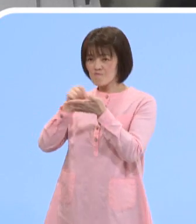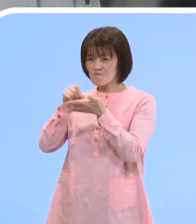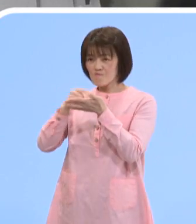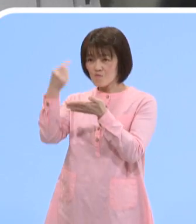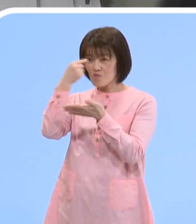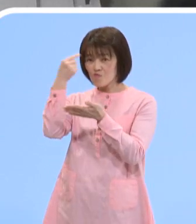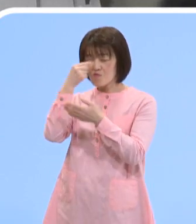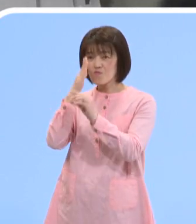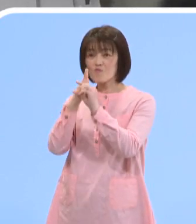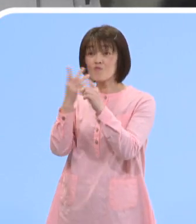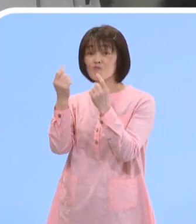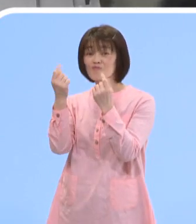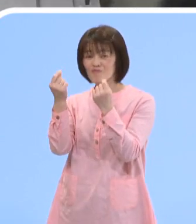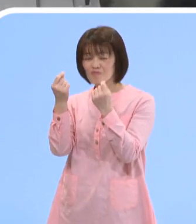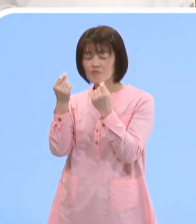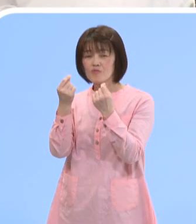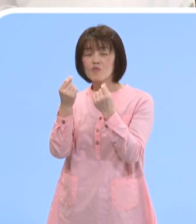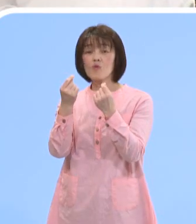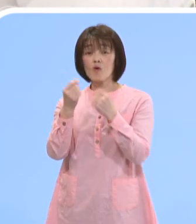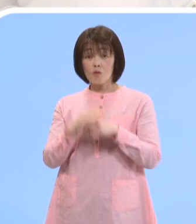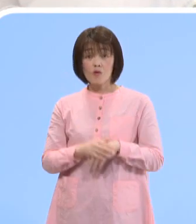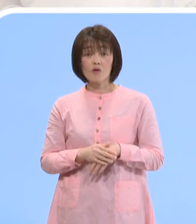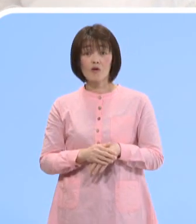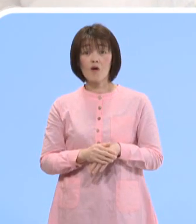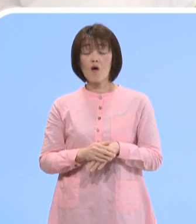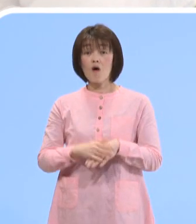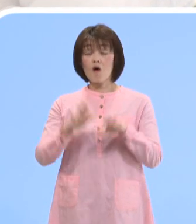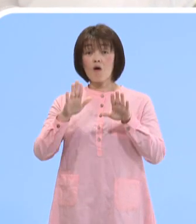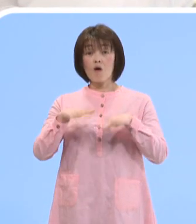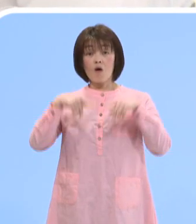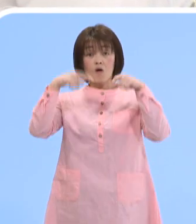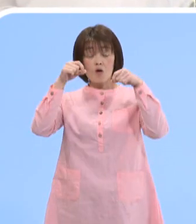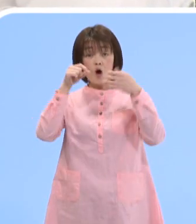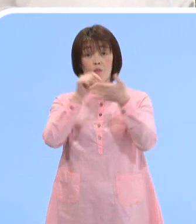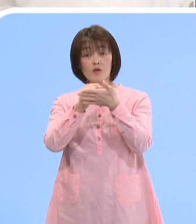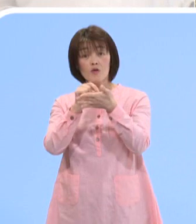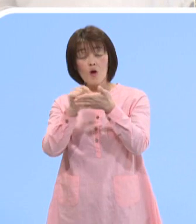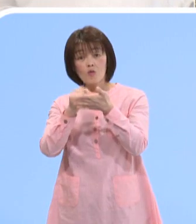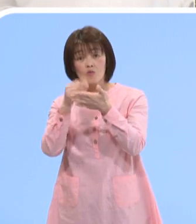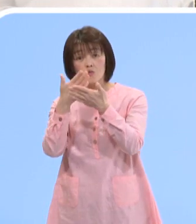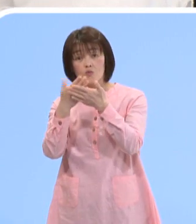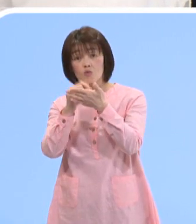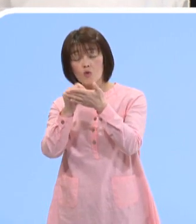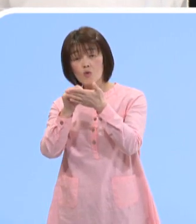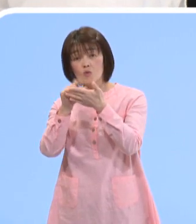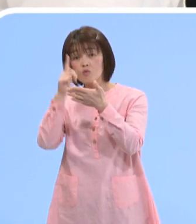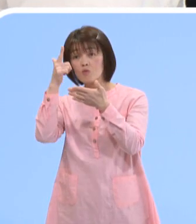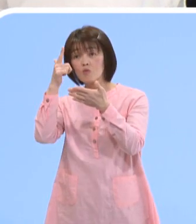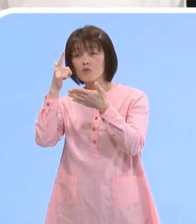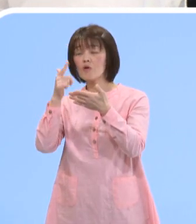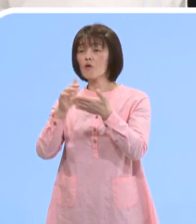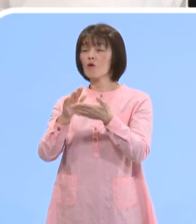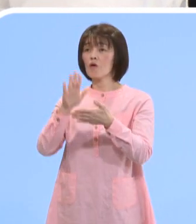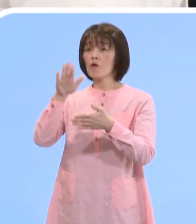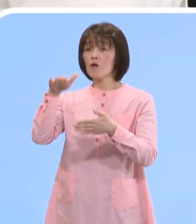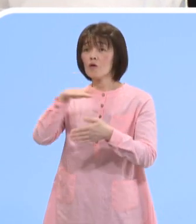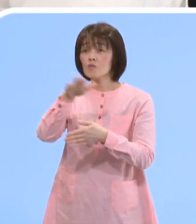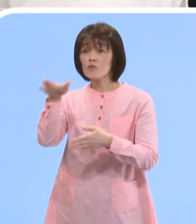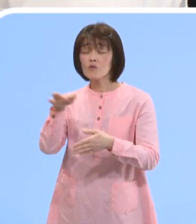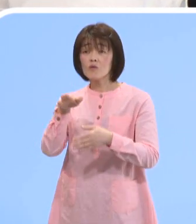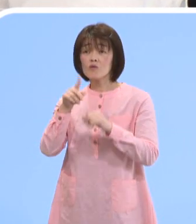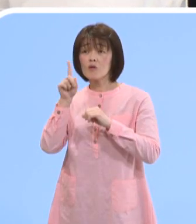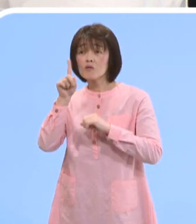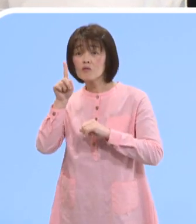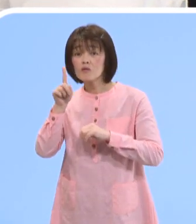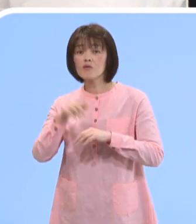っかり学んでますね。最近は紙に絵を描くというのではなく、ねえねえ皆さ